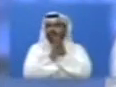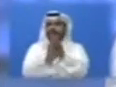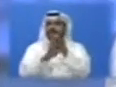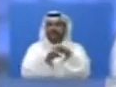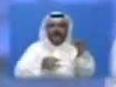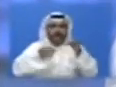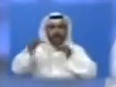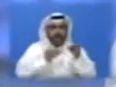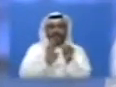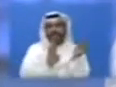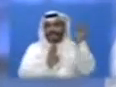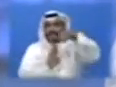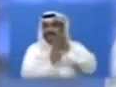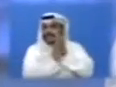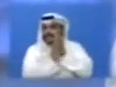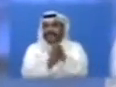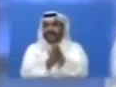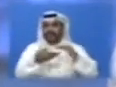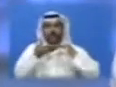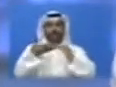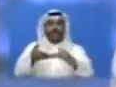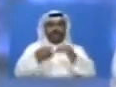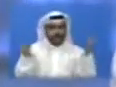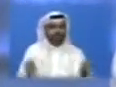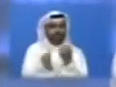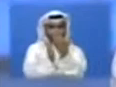خطة التنمية، إضافة إلى تشجيع